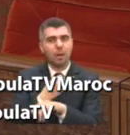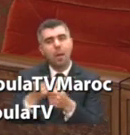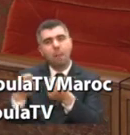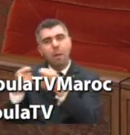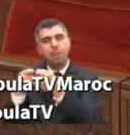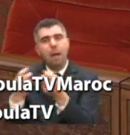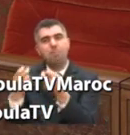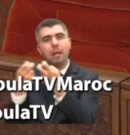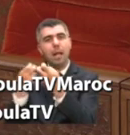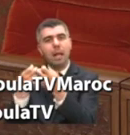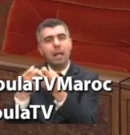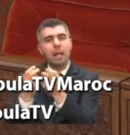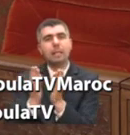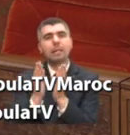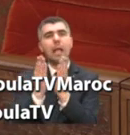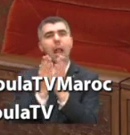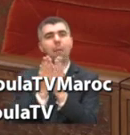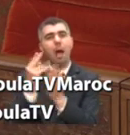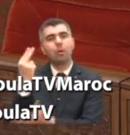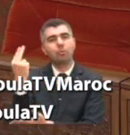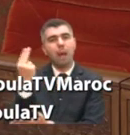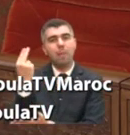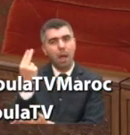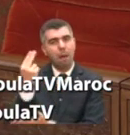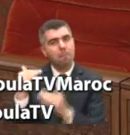مثلا، توسيع يعني التغطية الصحية،